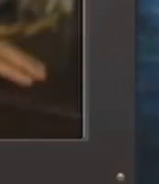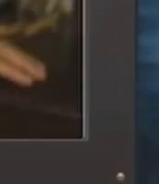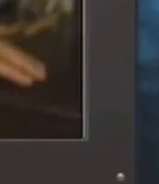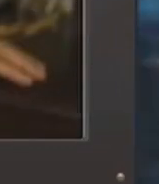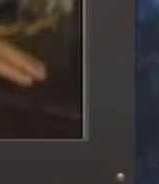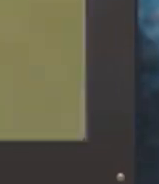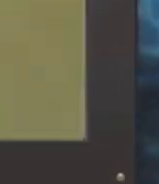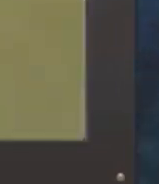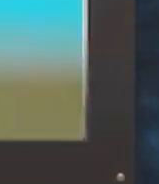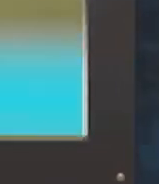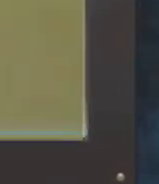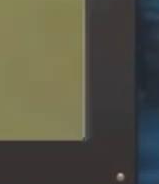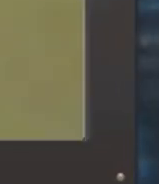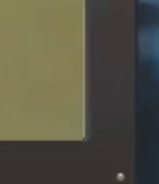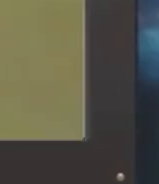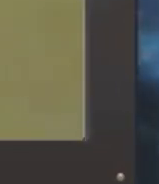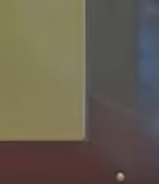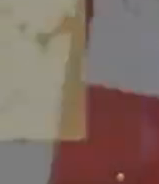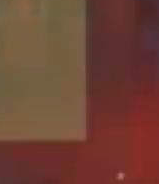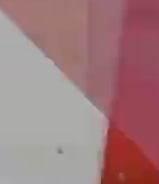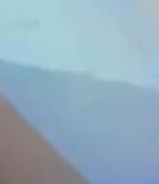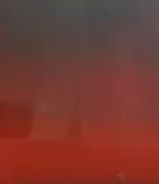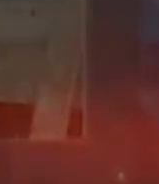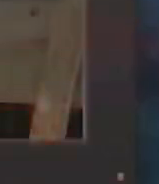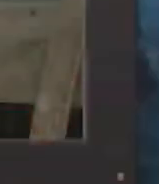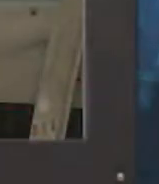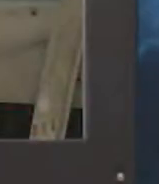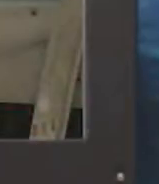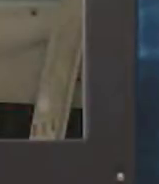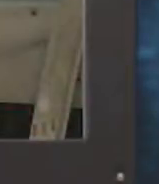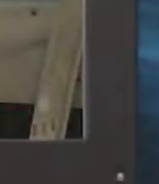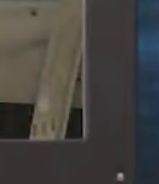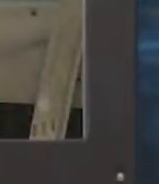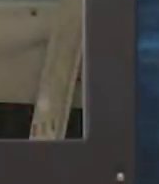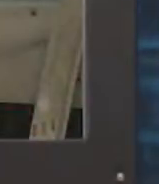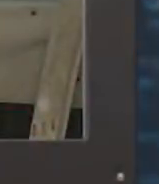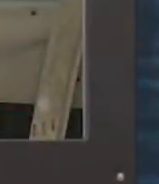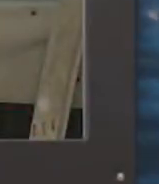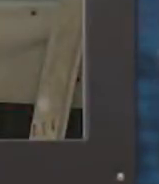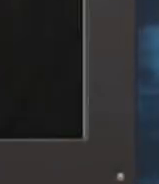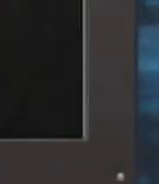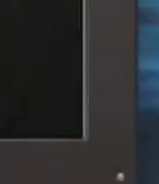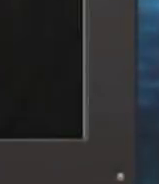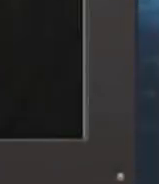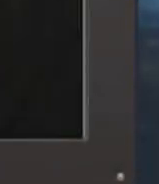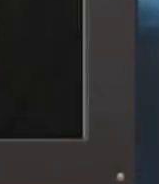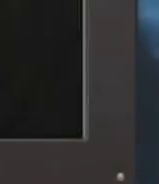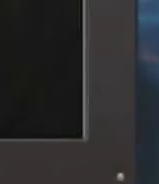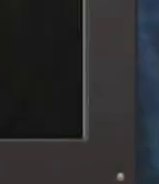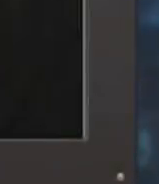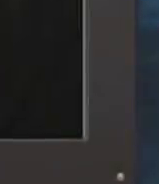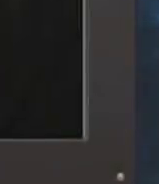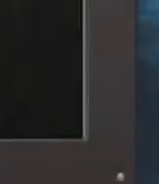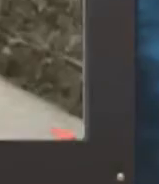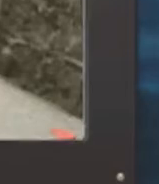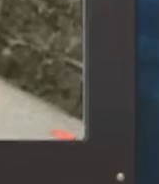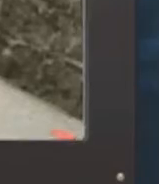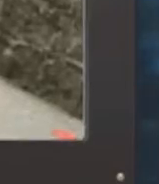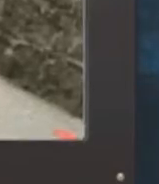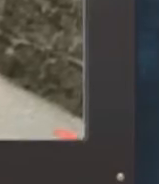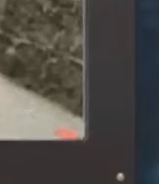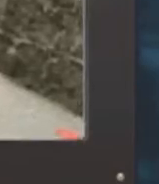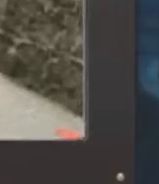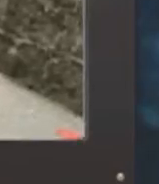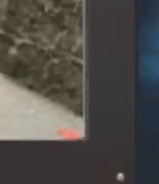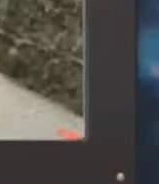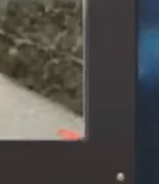Ang nangyari, nanawala siya sa sarili. Viral ngayon, PWD na namamalimos.